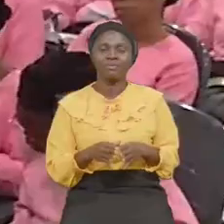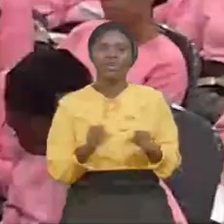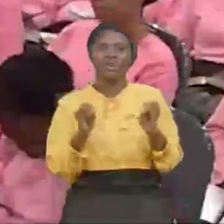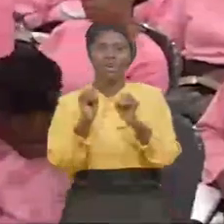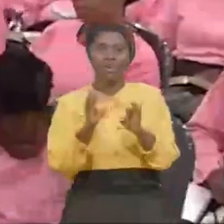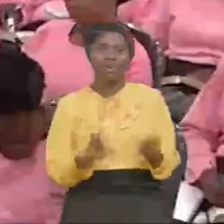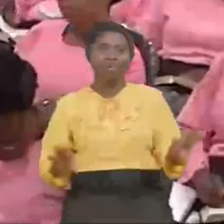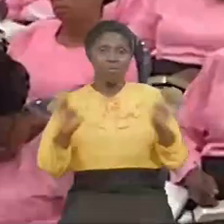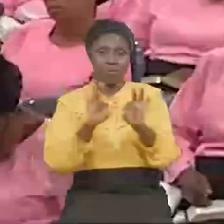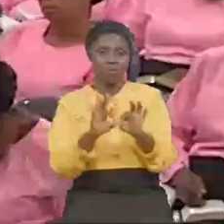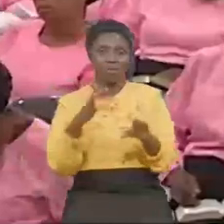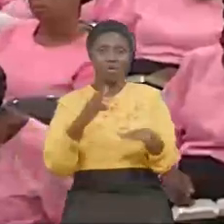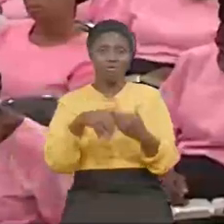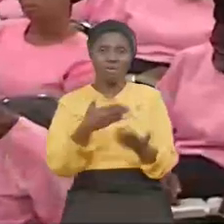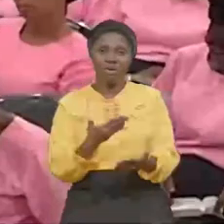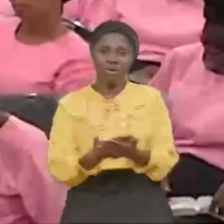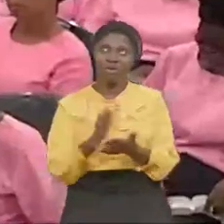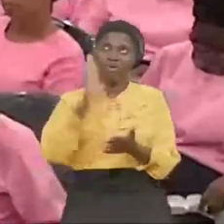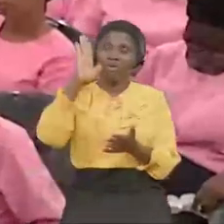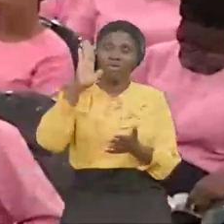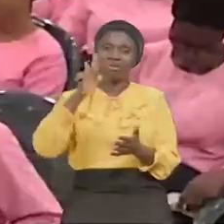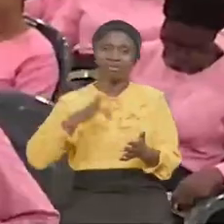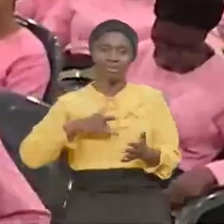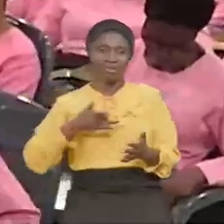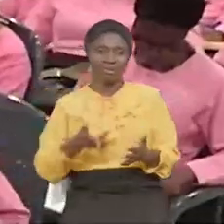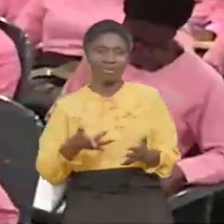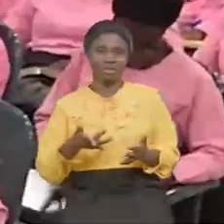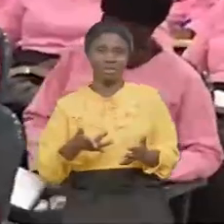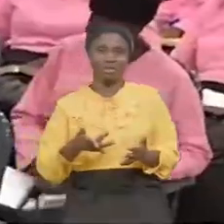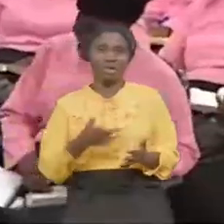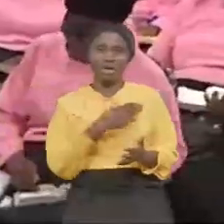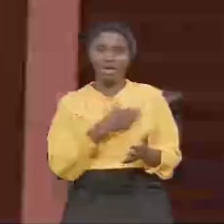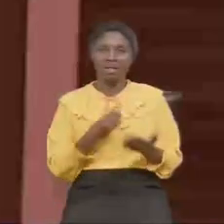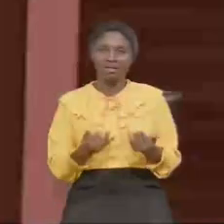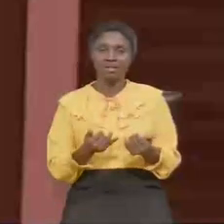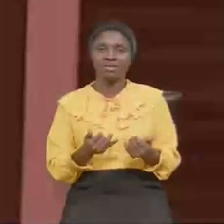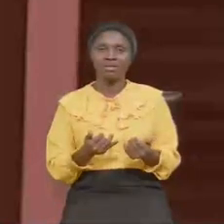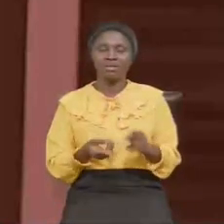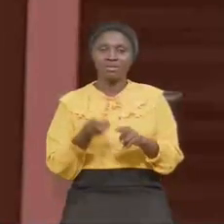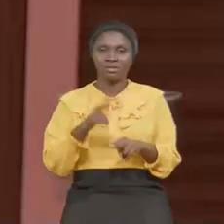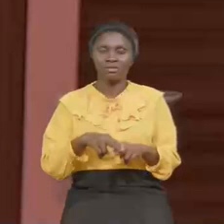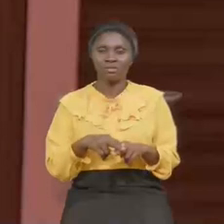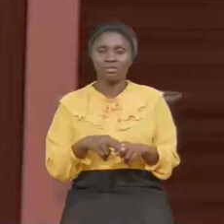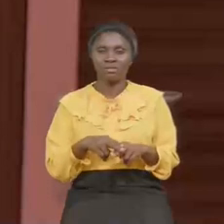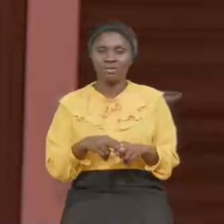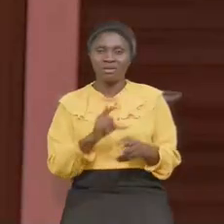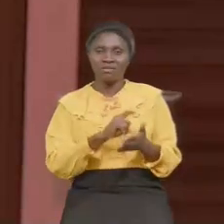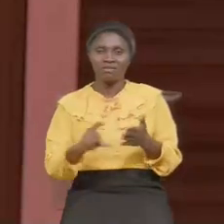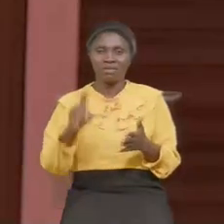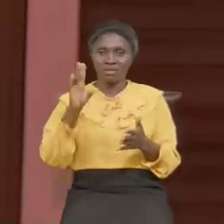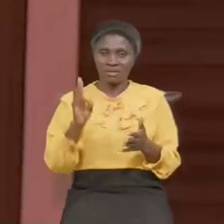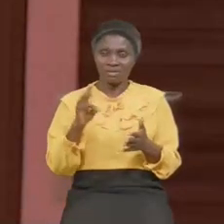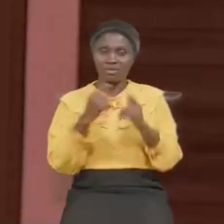indigne de tout ce qu'il avait. Il était maintenant chagrin dans le cœur de Dieu. Verset 7. Et l'Éternel dit,